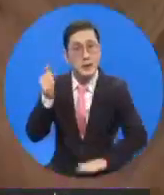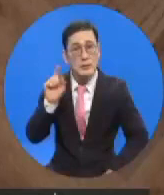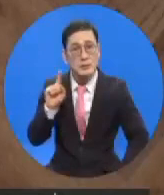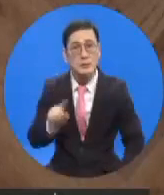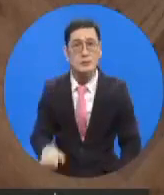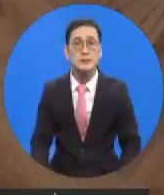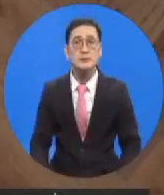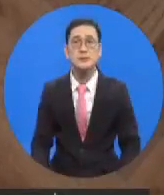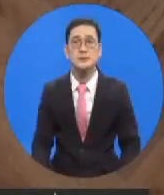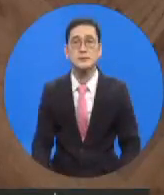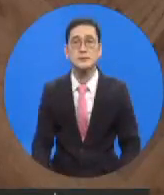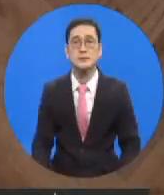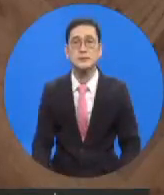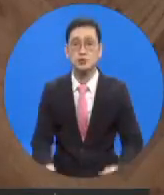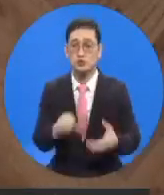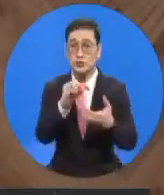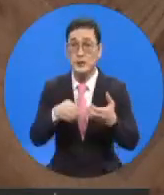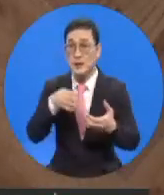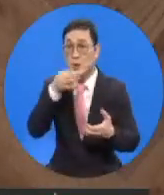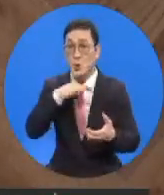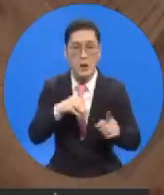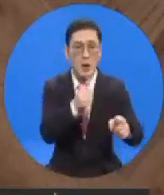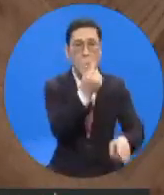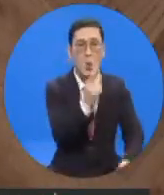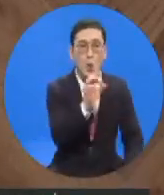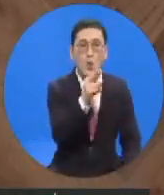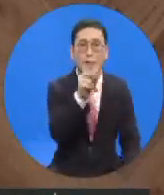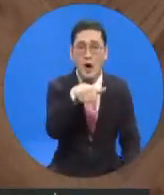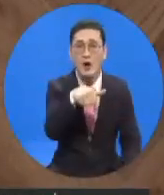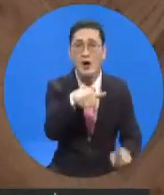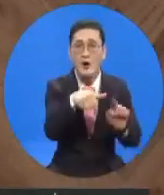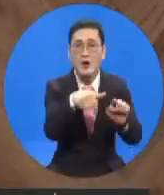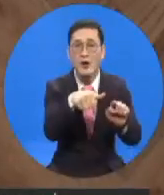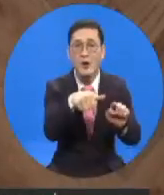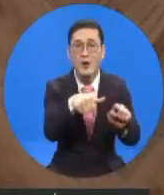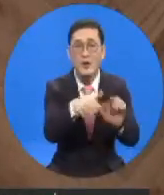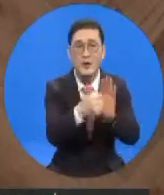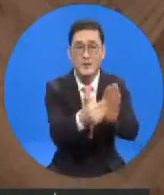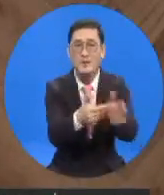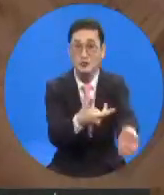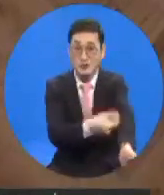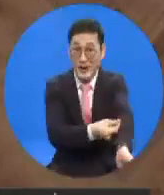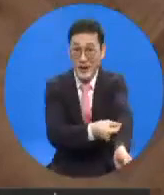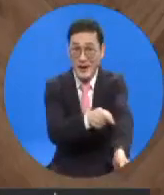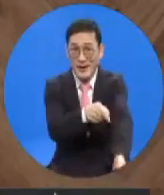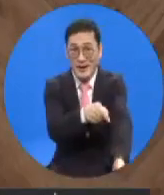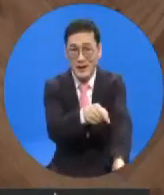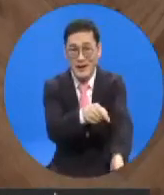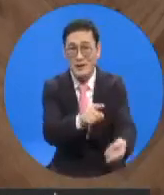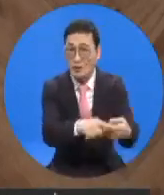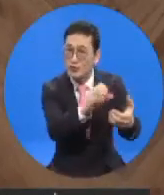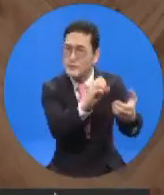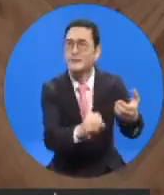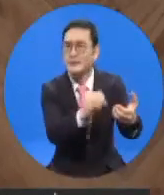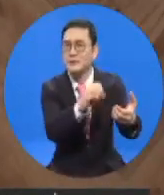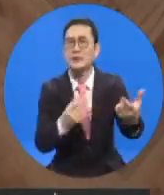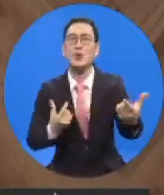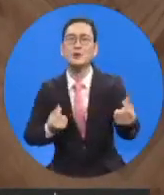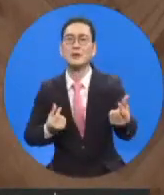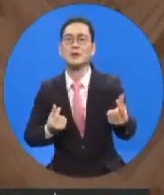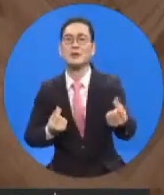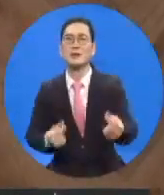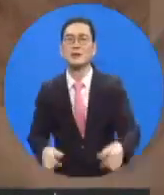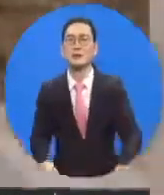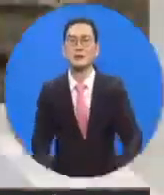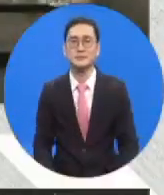정도의 효과면 우리가 아이들한테 맞추는 홍역의 효과만큼의 수치가 나온 겁니다. 홍역 백신도 90%예요? 예. 이게 지금 벌써 지난 7월 달에